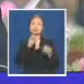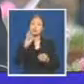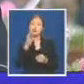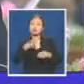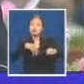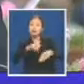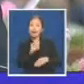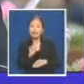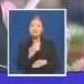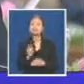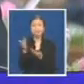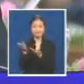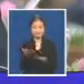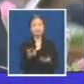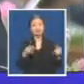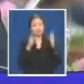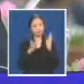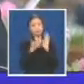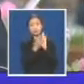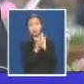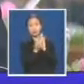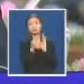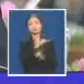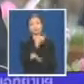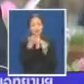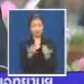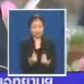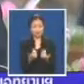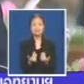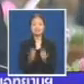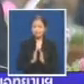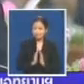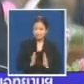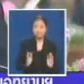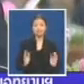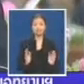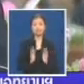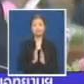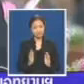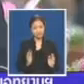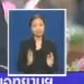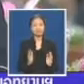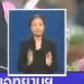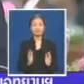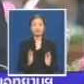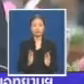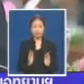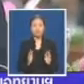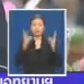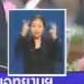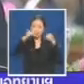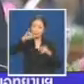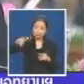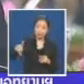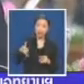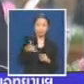สวัสดิการชุมชนคนตะวันออกในวันนี้และขอขอบคุณเป็นอย่างยิ่งที่ได้กรุณามาพบปะ